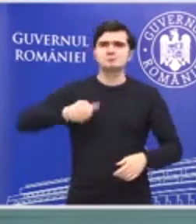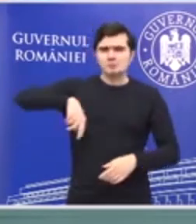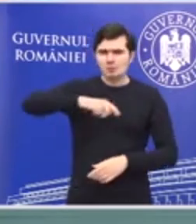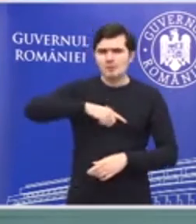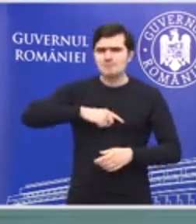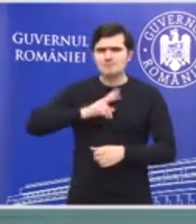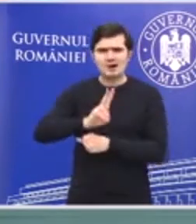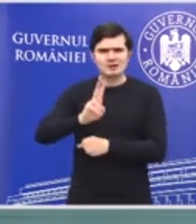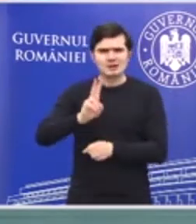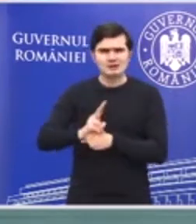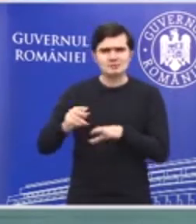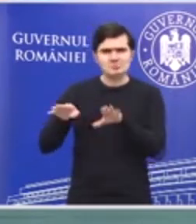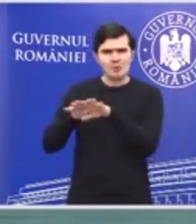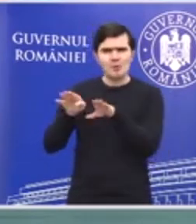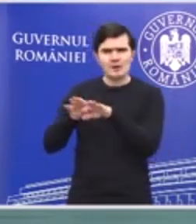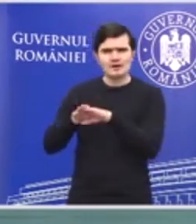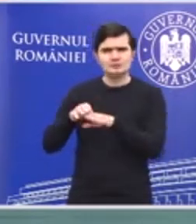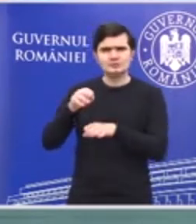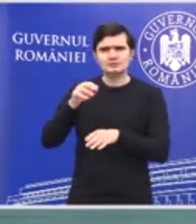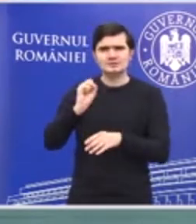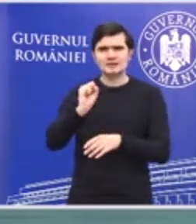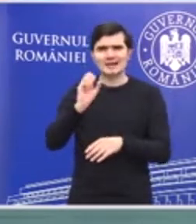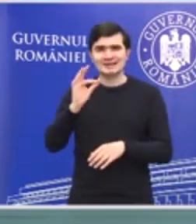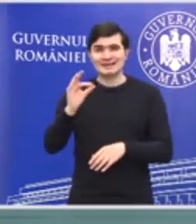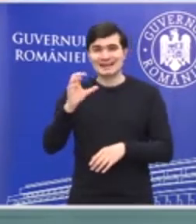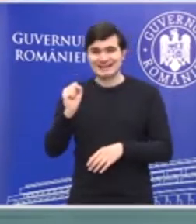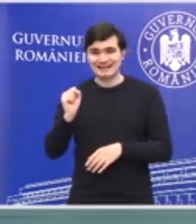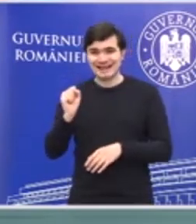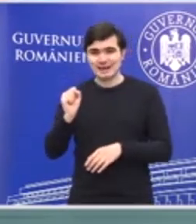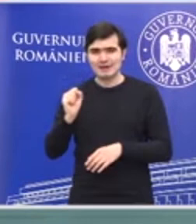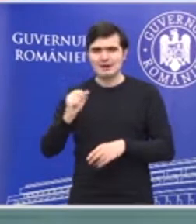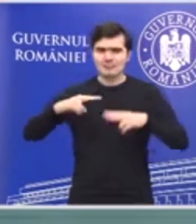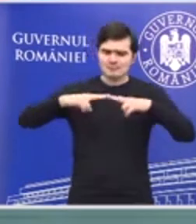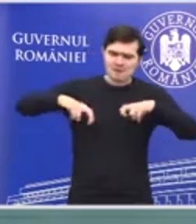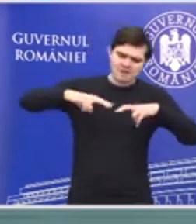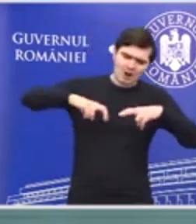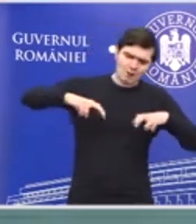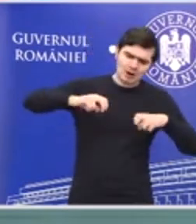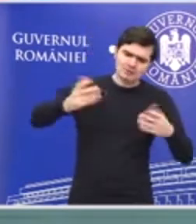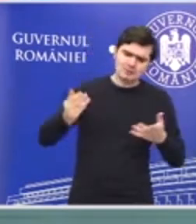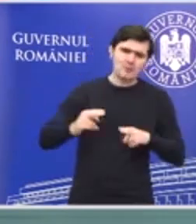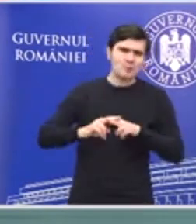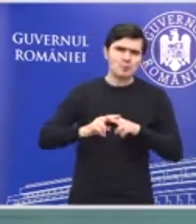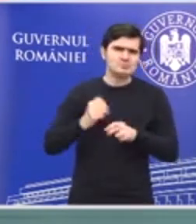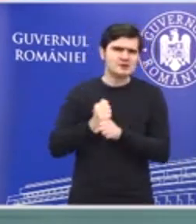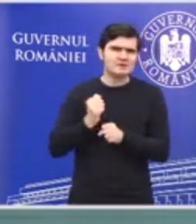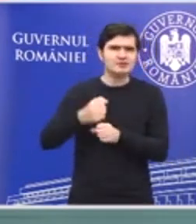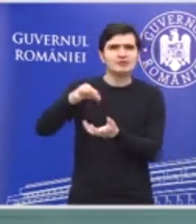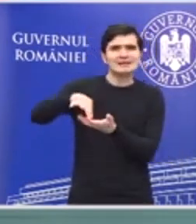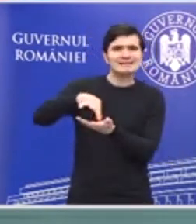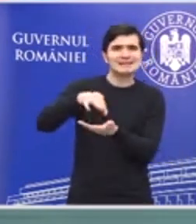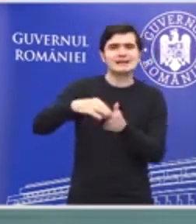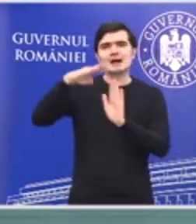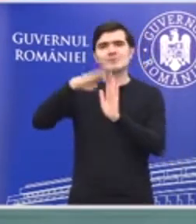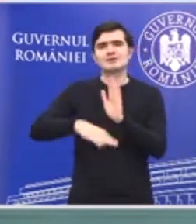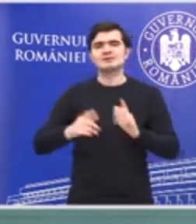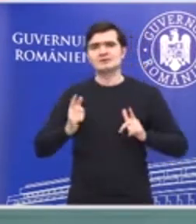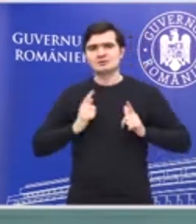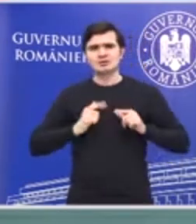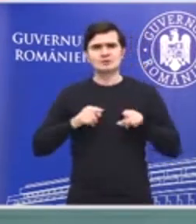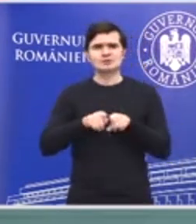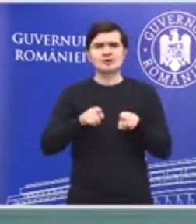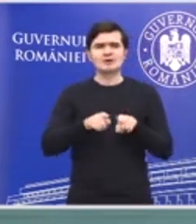foarte atent alături de colegii noștri de la Serviciul de Telecomunicații Speciale procesul de înscriere pe listele de așteptare și de asemenea procesul